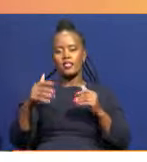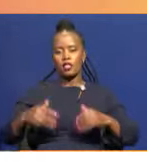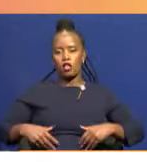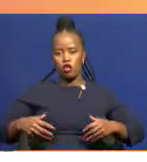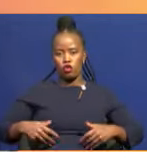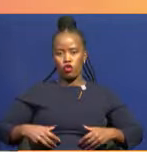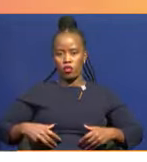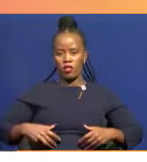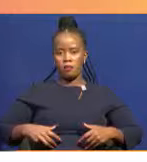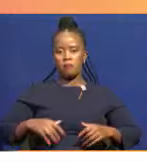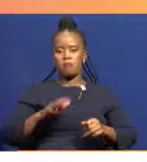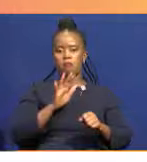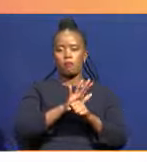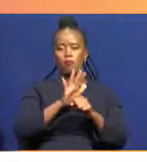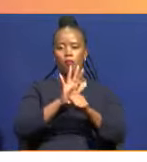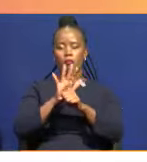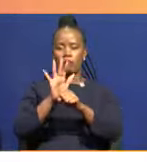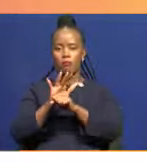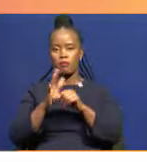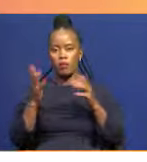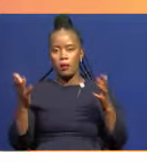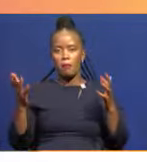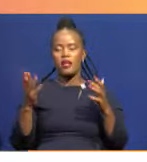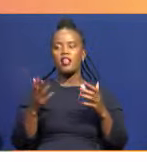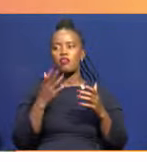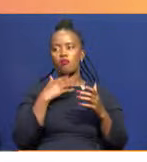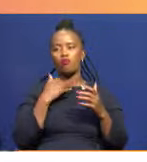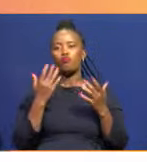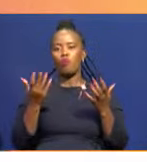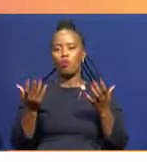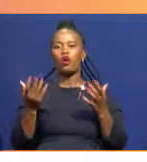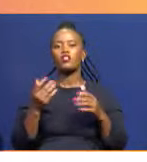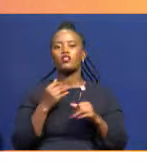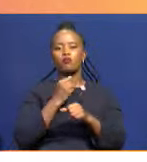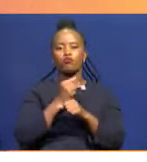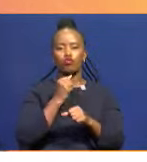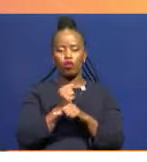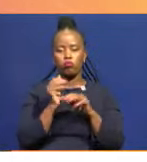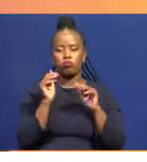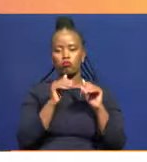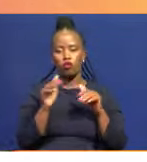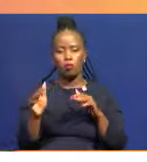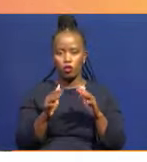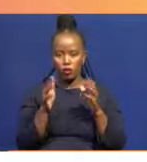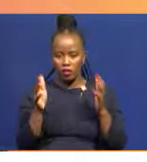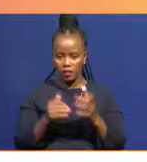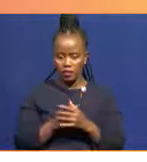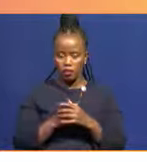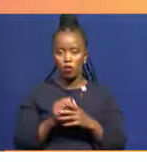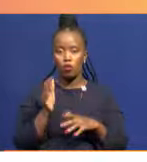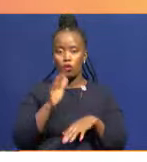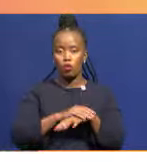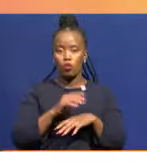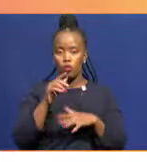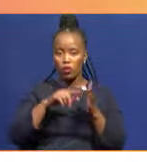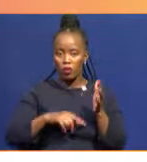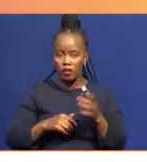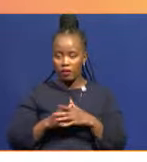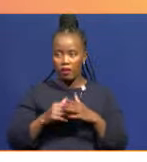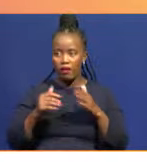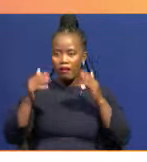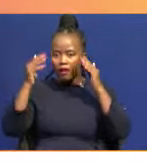tunataka kujitokeza tukue katika nafasi za uongozi. Ni vizuri tusiangalie